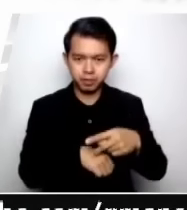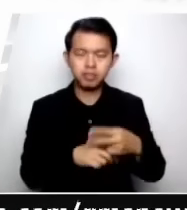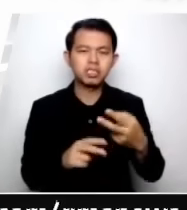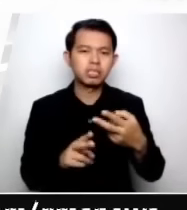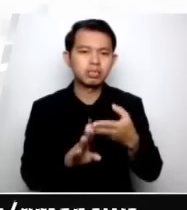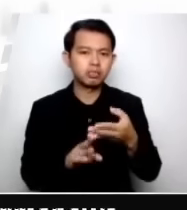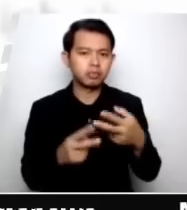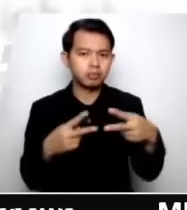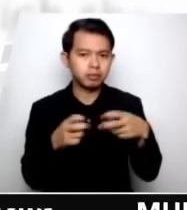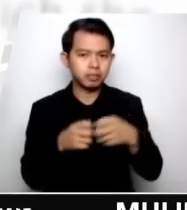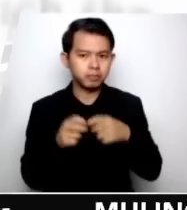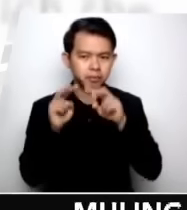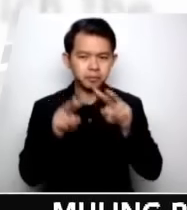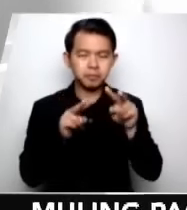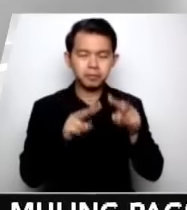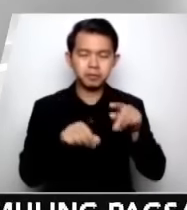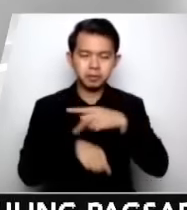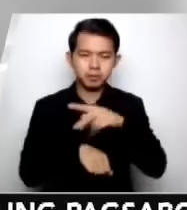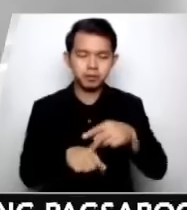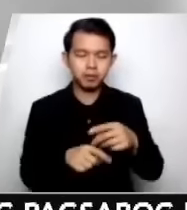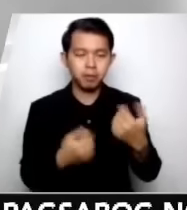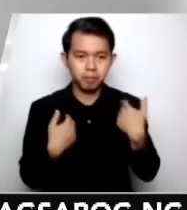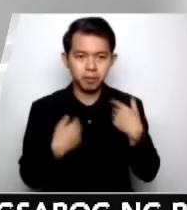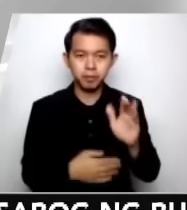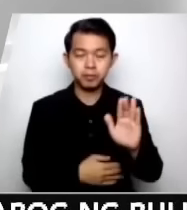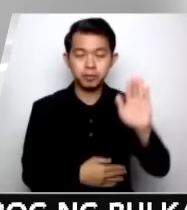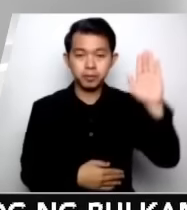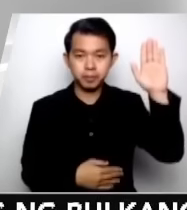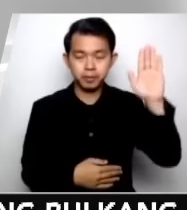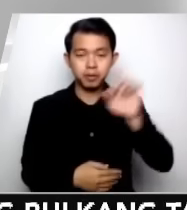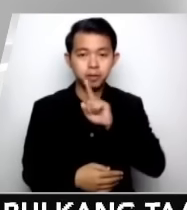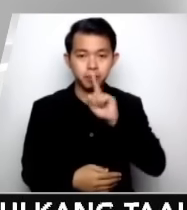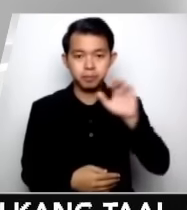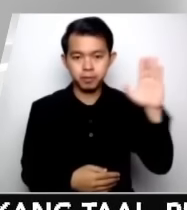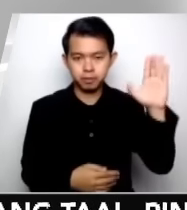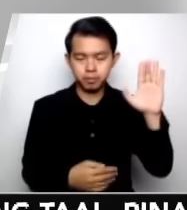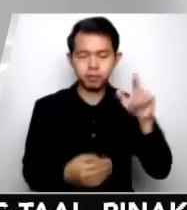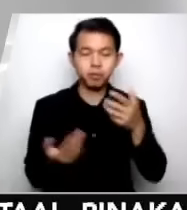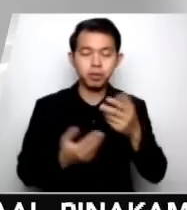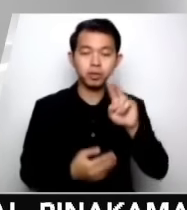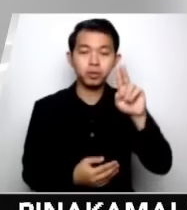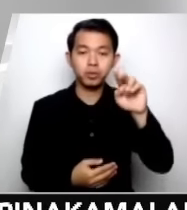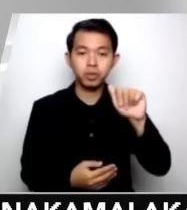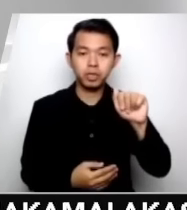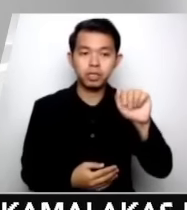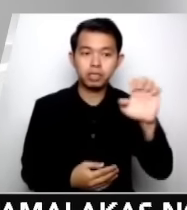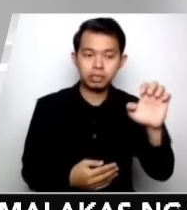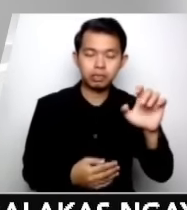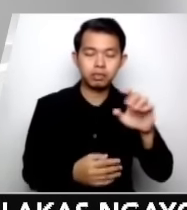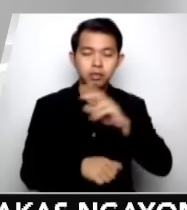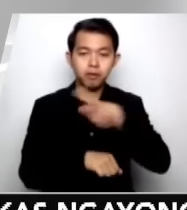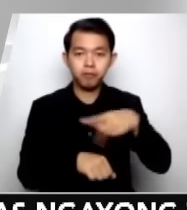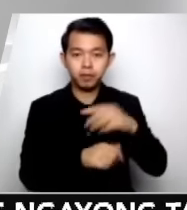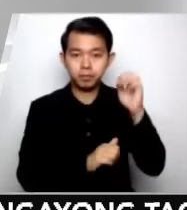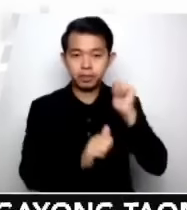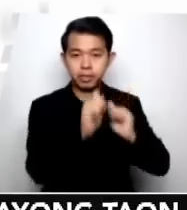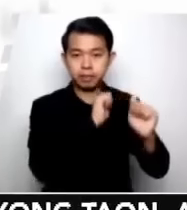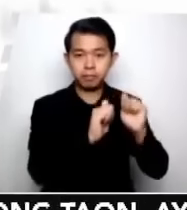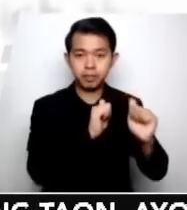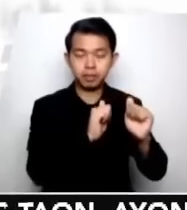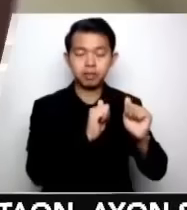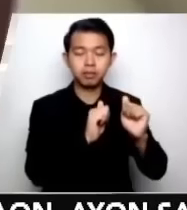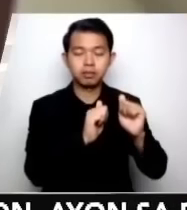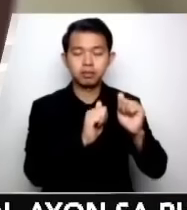niya sa ating embahada sa Abu Dhabi, UAE, noong November 29, ang kanyang kontra sa laysay sa reklamong qualified human